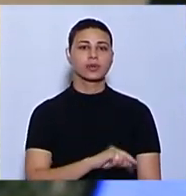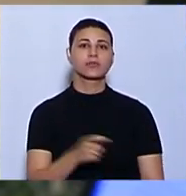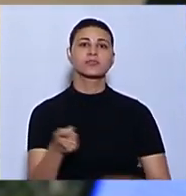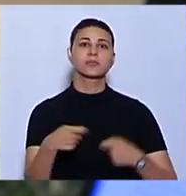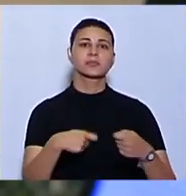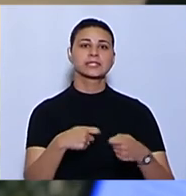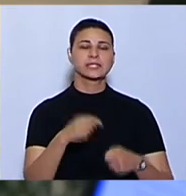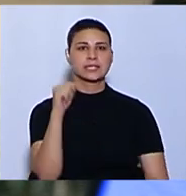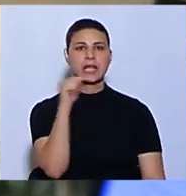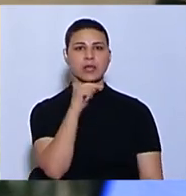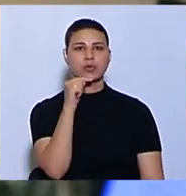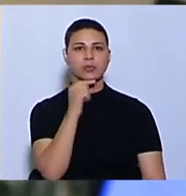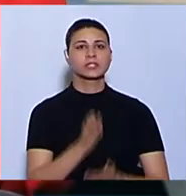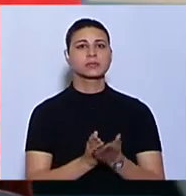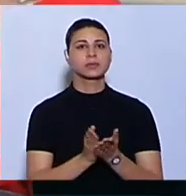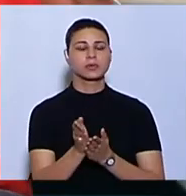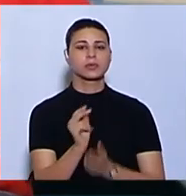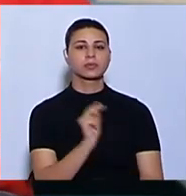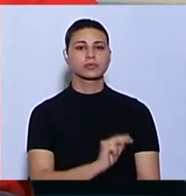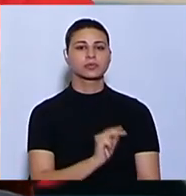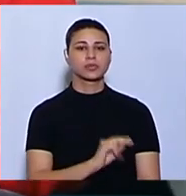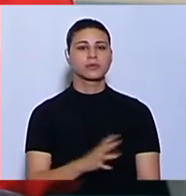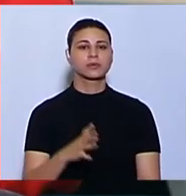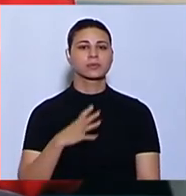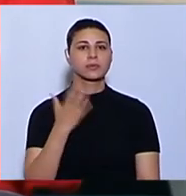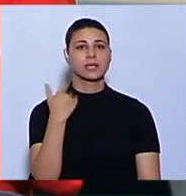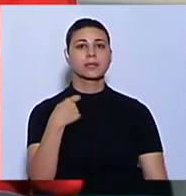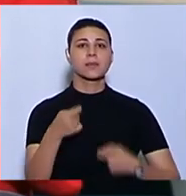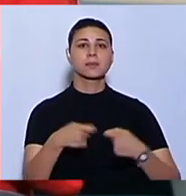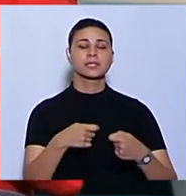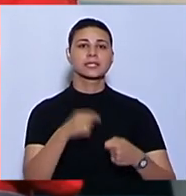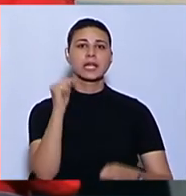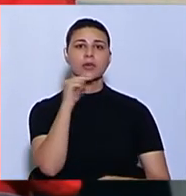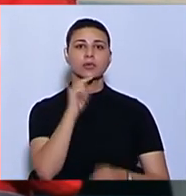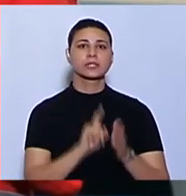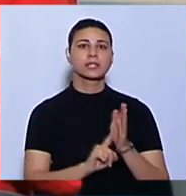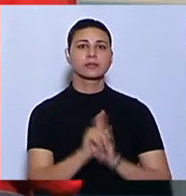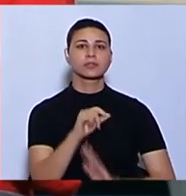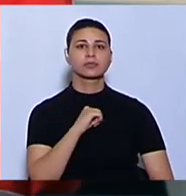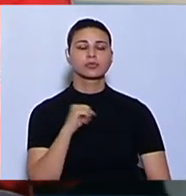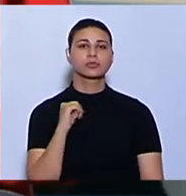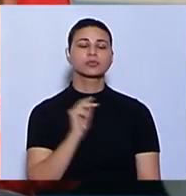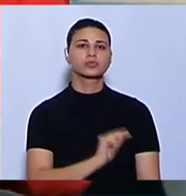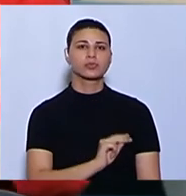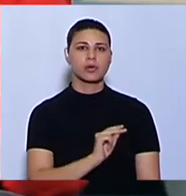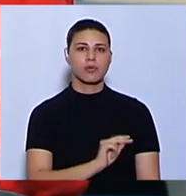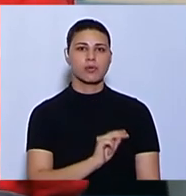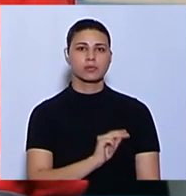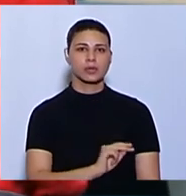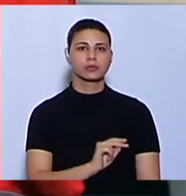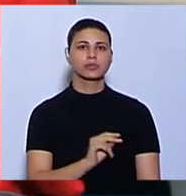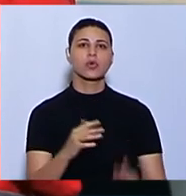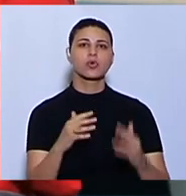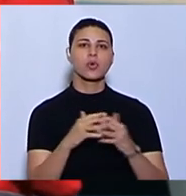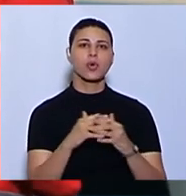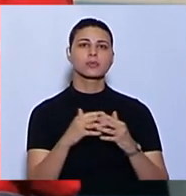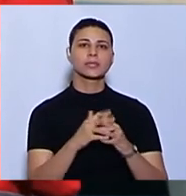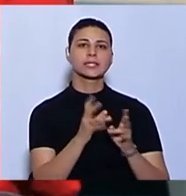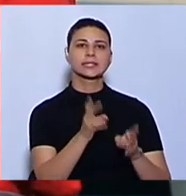ბიზნესის და ეკონომიკის მიმართულებით. ეს მუშავია სანამ ბიზნესსა და ეკონომიკაზე დავიწყებდი უშუალოდ მუშაობას,